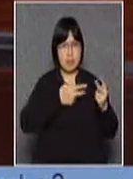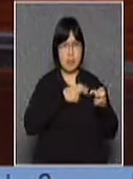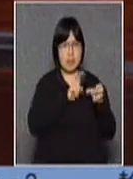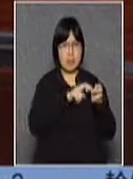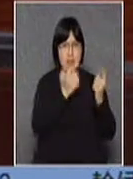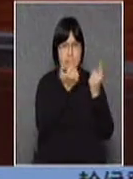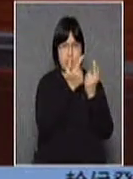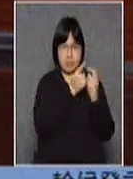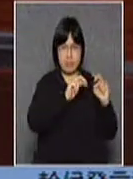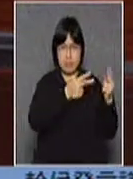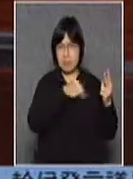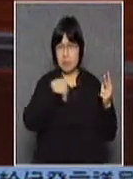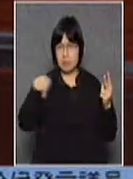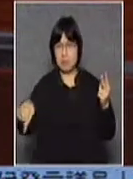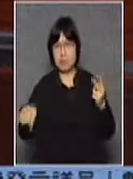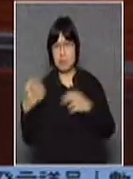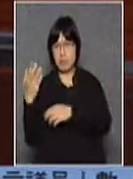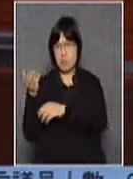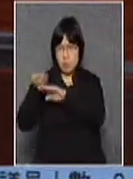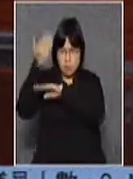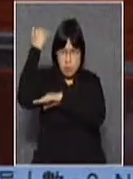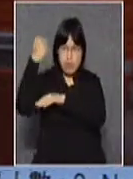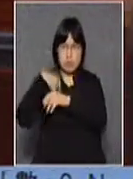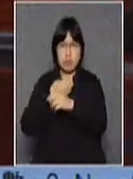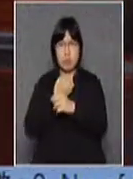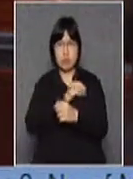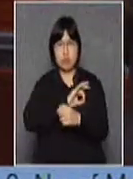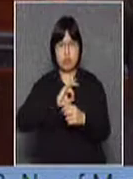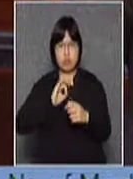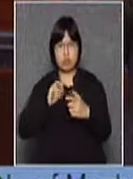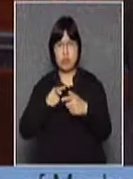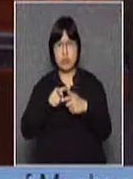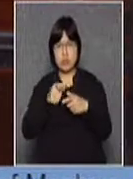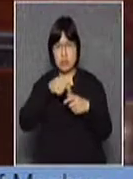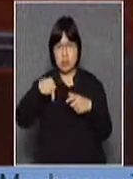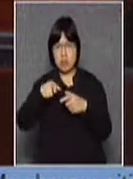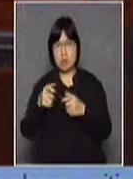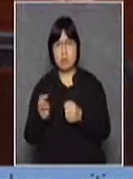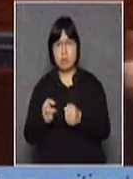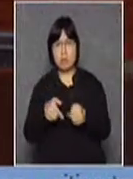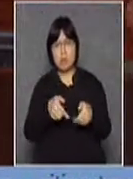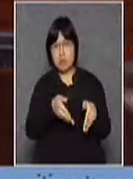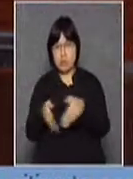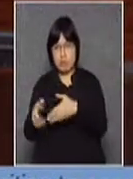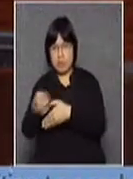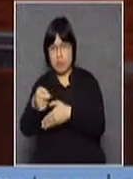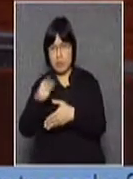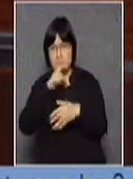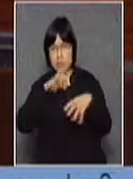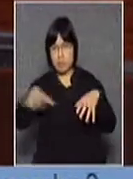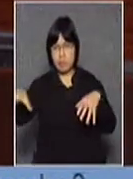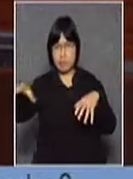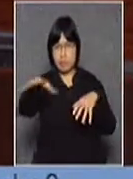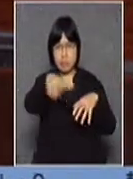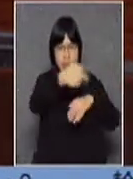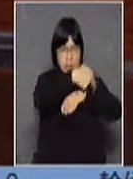發展，跟住最早期就係呢一個嘅珠三角，跟住又長三角，即係佢係有到全套地域性嘅規劃，